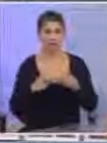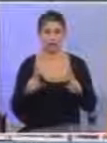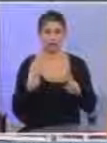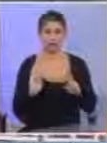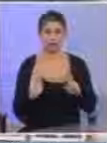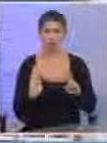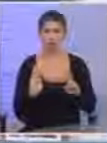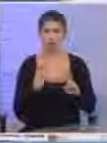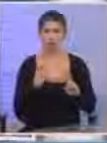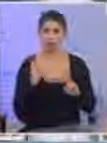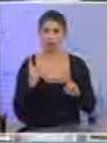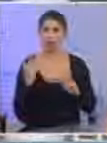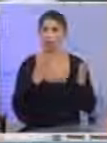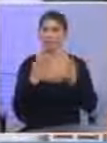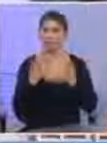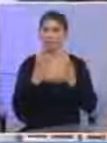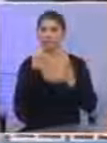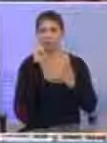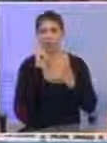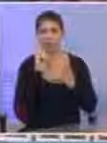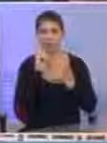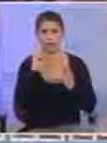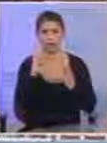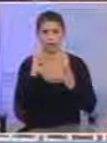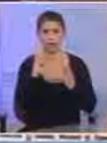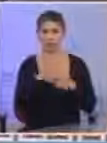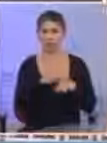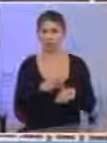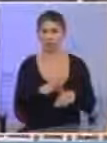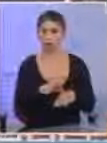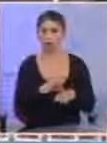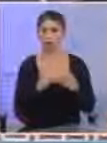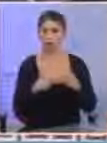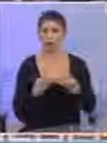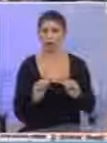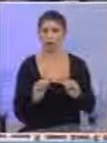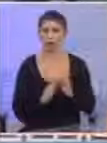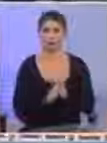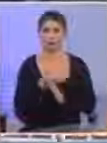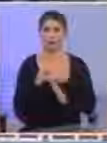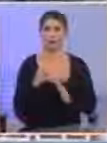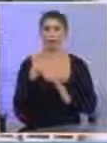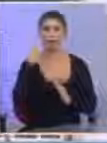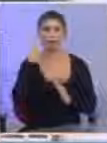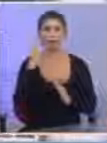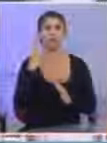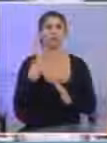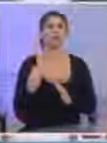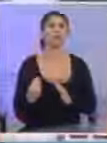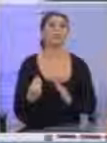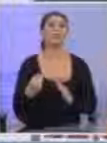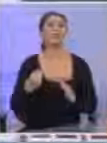Βενιζέλου 41 μαθητές και μαθήτριες και 3 συνοδοί εκπαιδευτικοί από το 10ο Γυμνάσιο της ωραίας πόλης